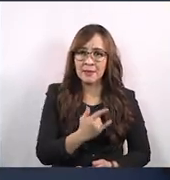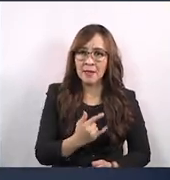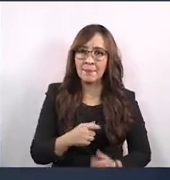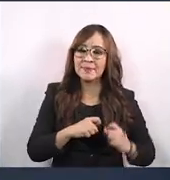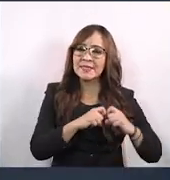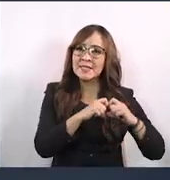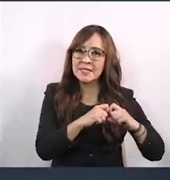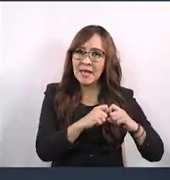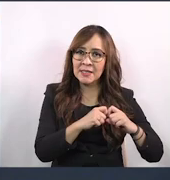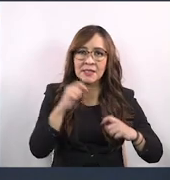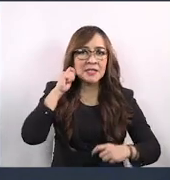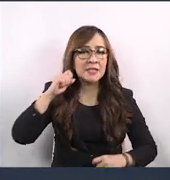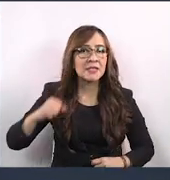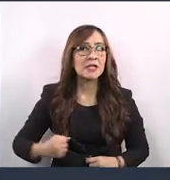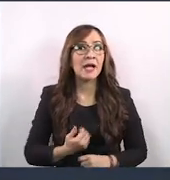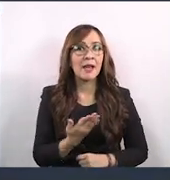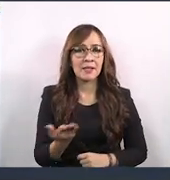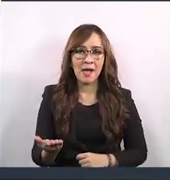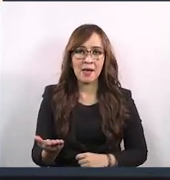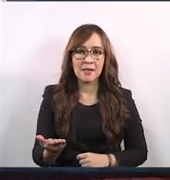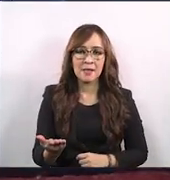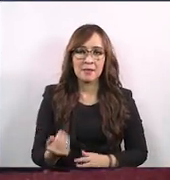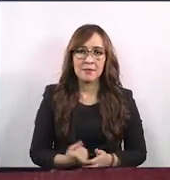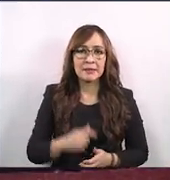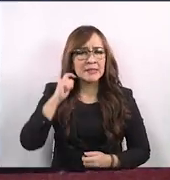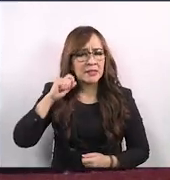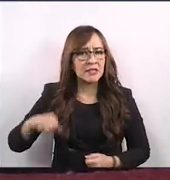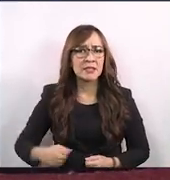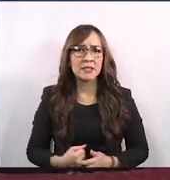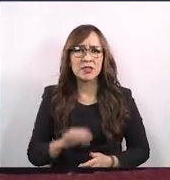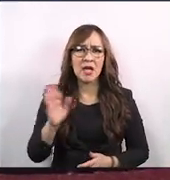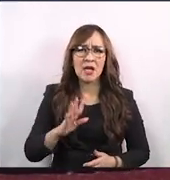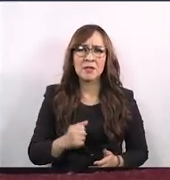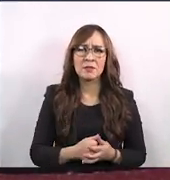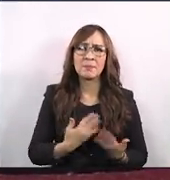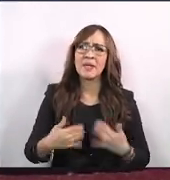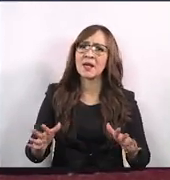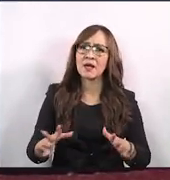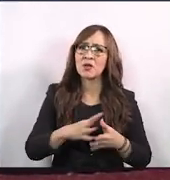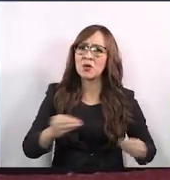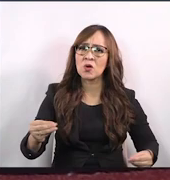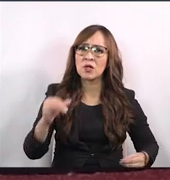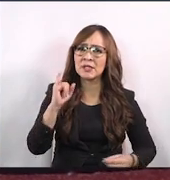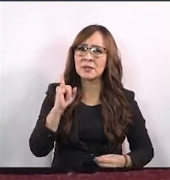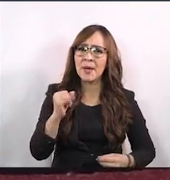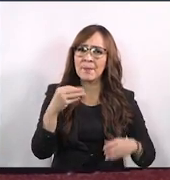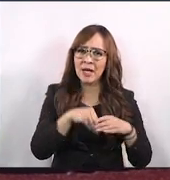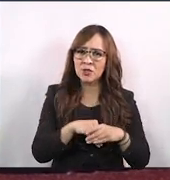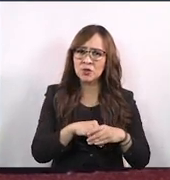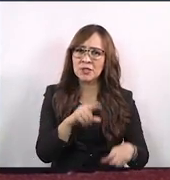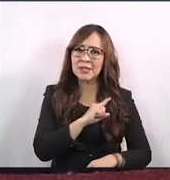aku tetap cinta istrimu apapun kekurangannya istri-istri Jangan biarkan Rois tebel membelenggu hidupmu